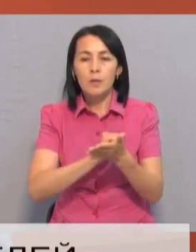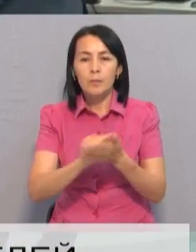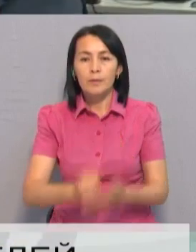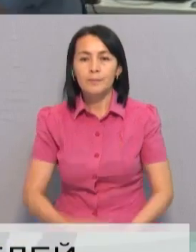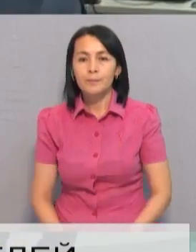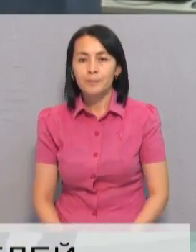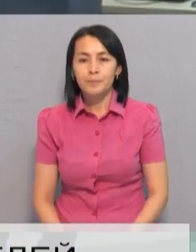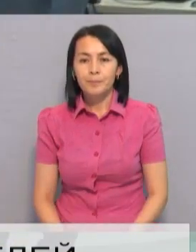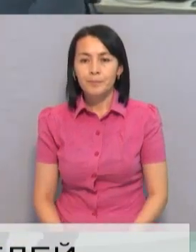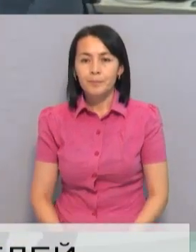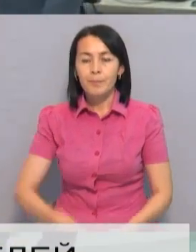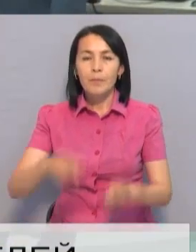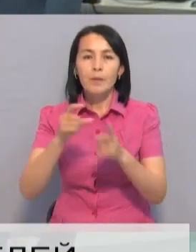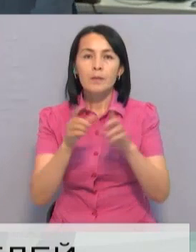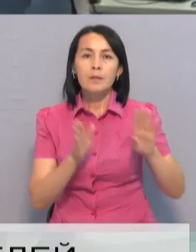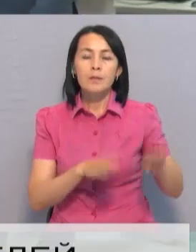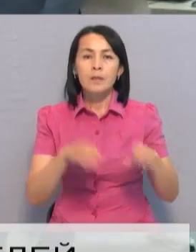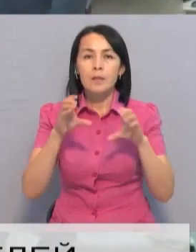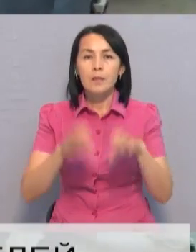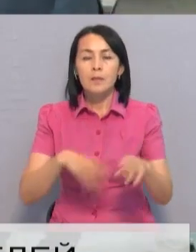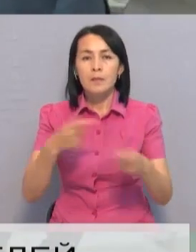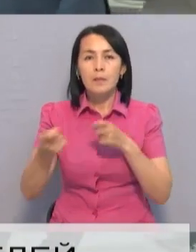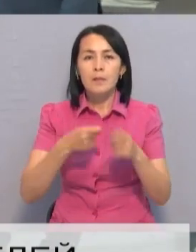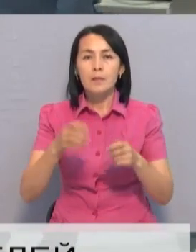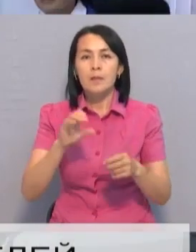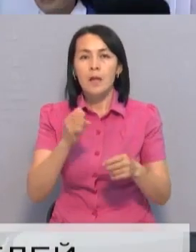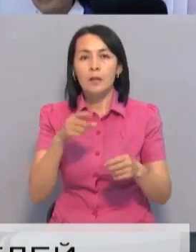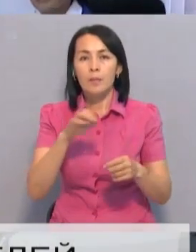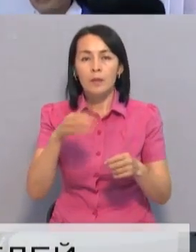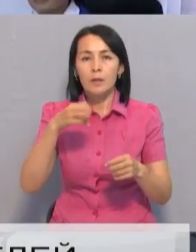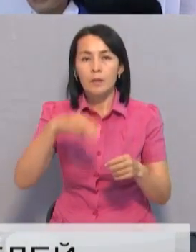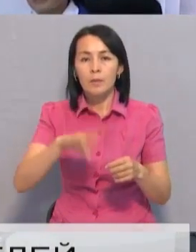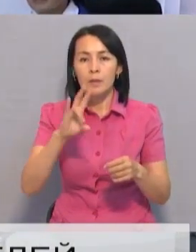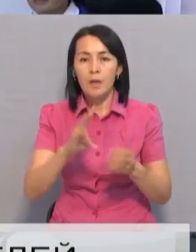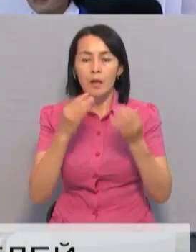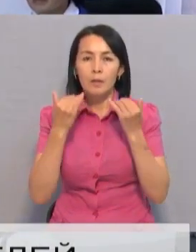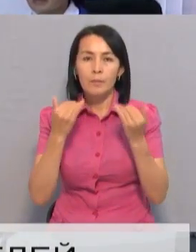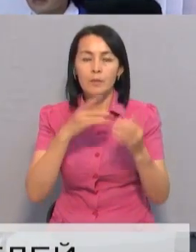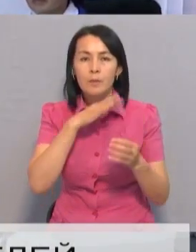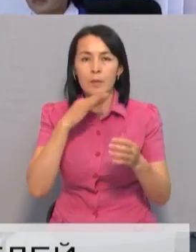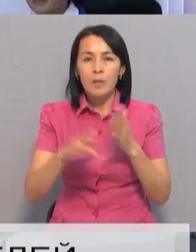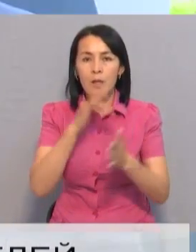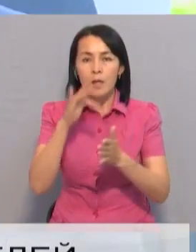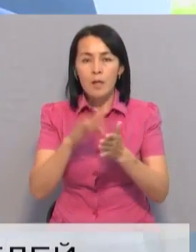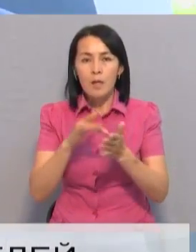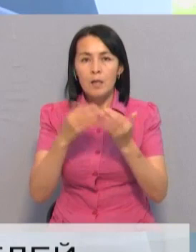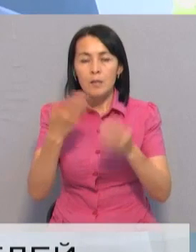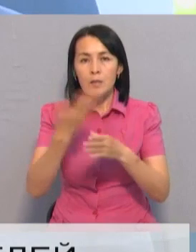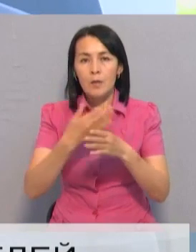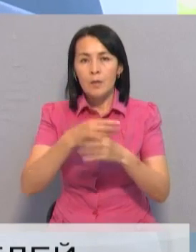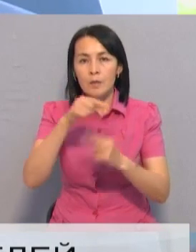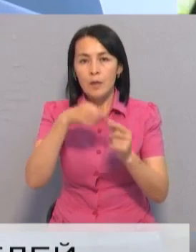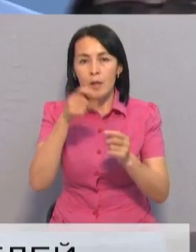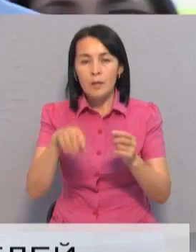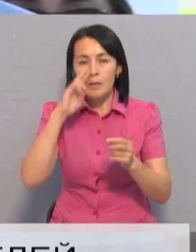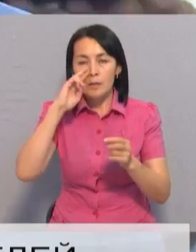документов. По словам заместителя председателя правления Атамикен Тимура Нахыбекова, многофункциональный центр обслуживания